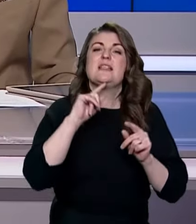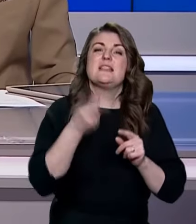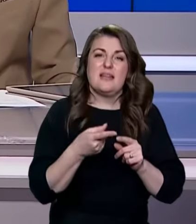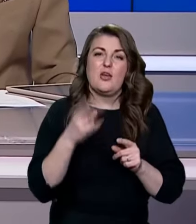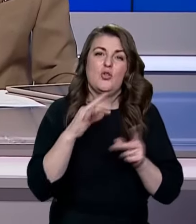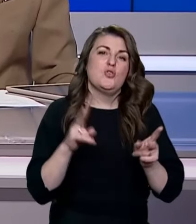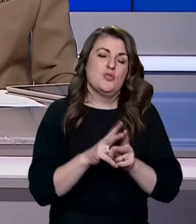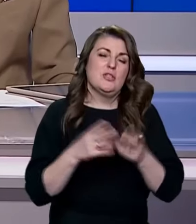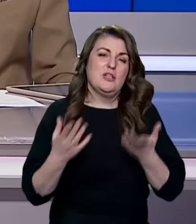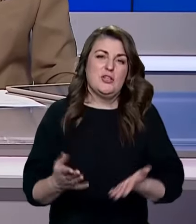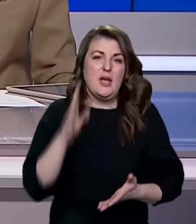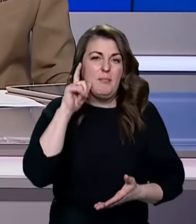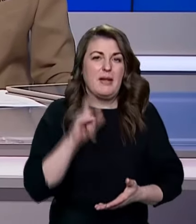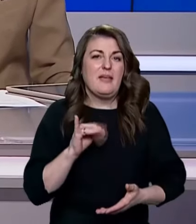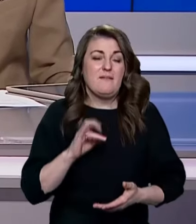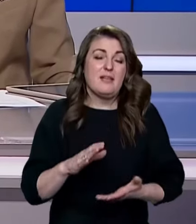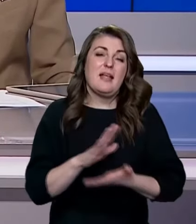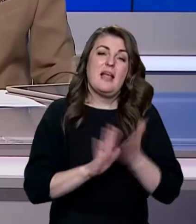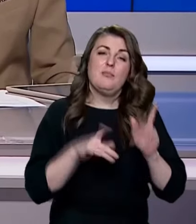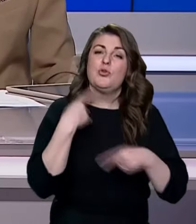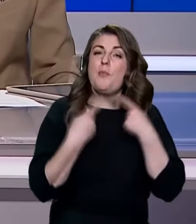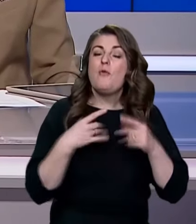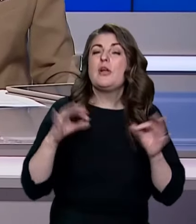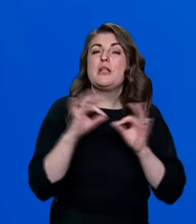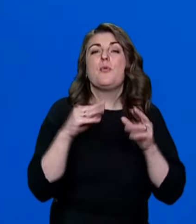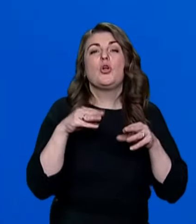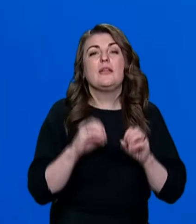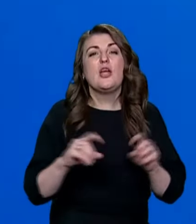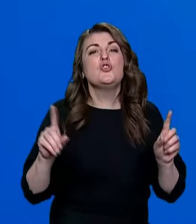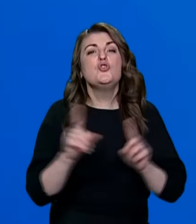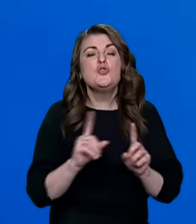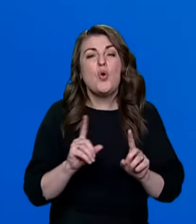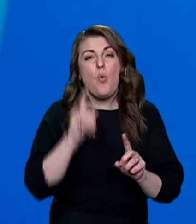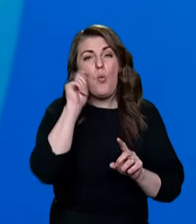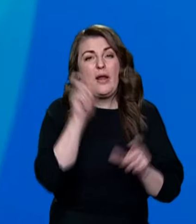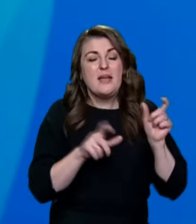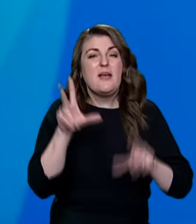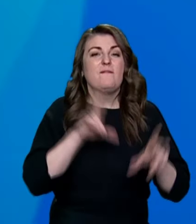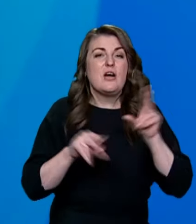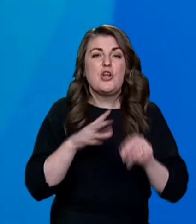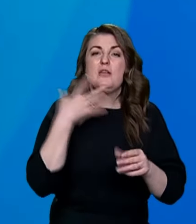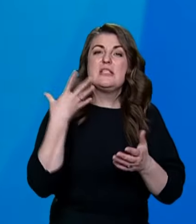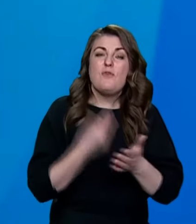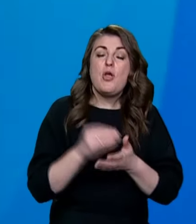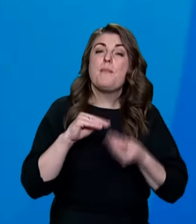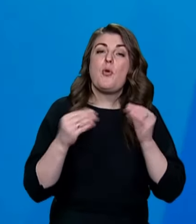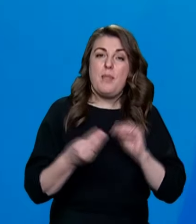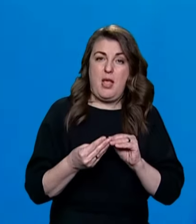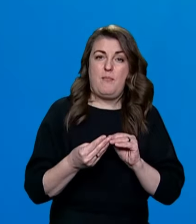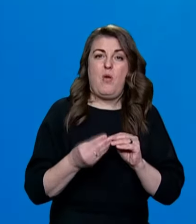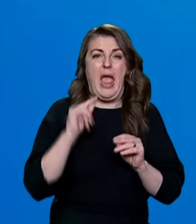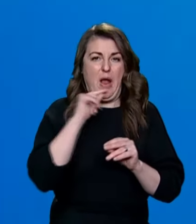До зустрічі, пане Іване. А далі будемо говорити про те, що українці вважають своєю проблемою